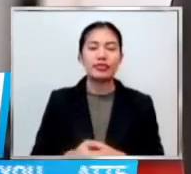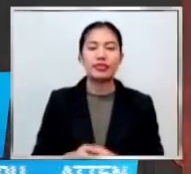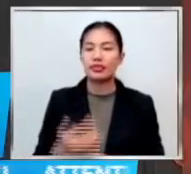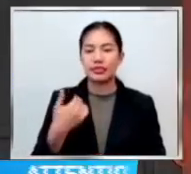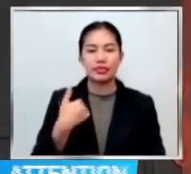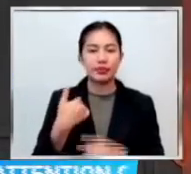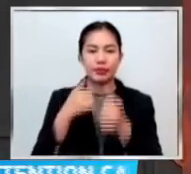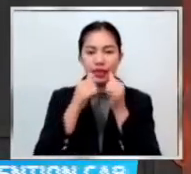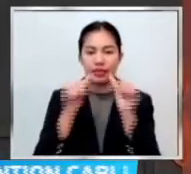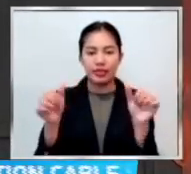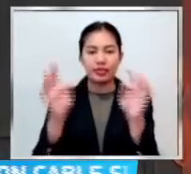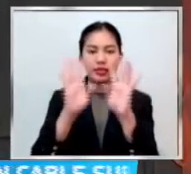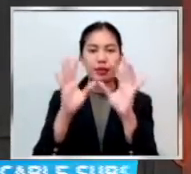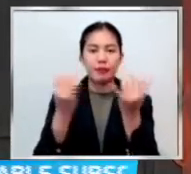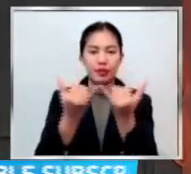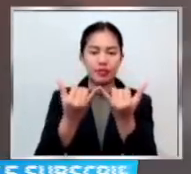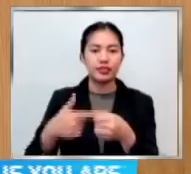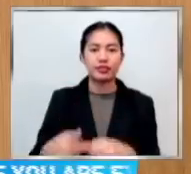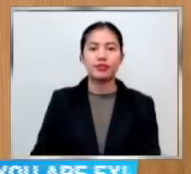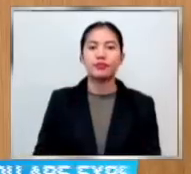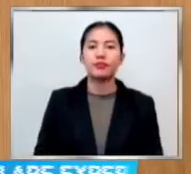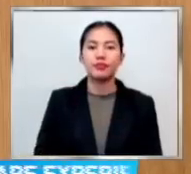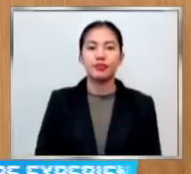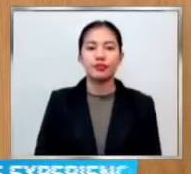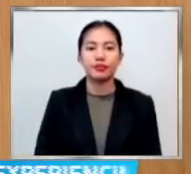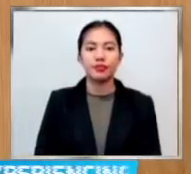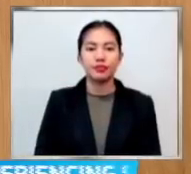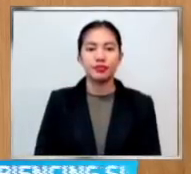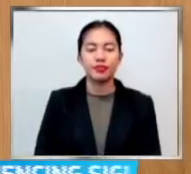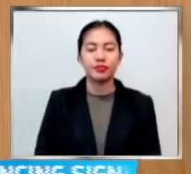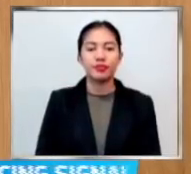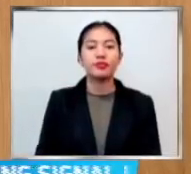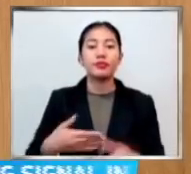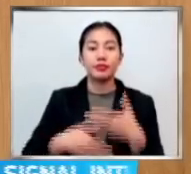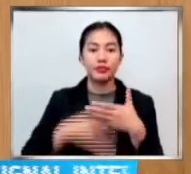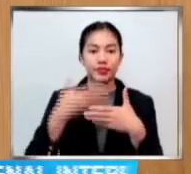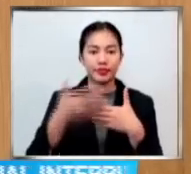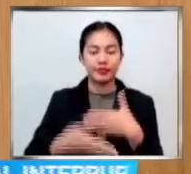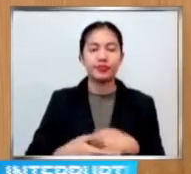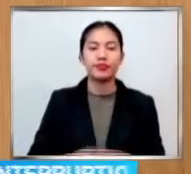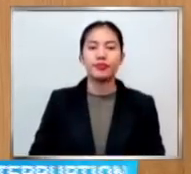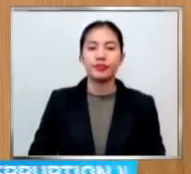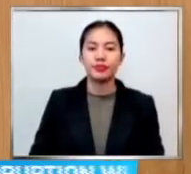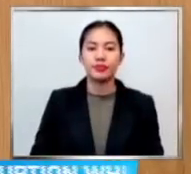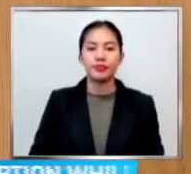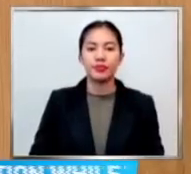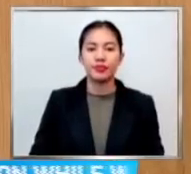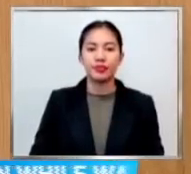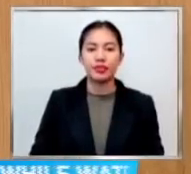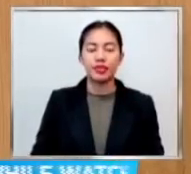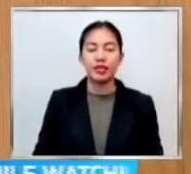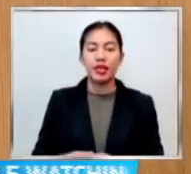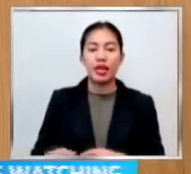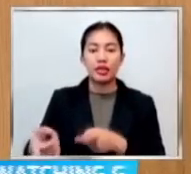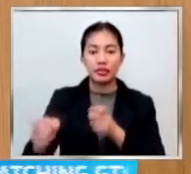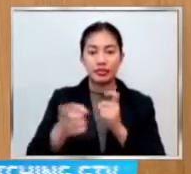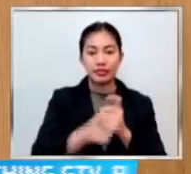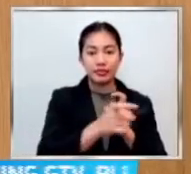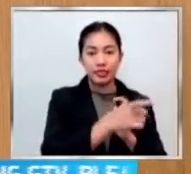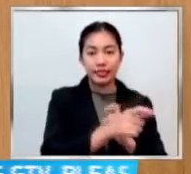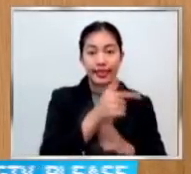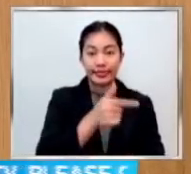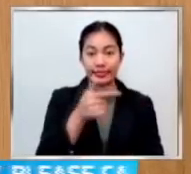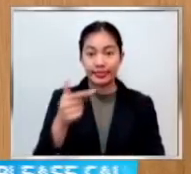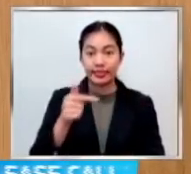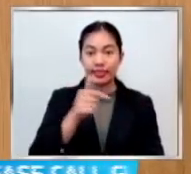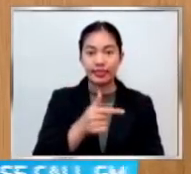mga kumpanya ng langis. Tigil muna ang paghuli ng galunggong sa Northern Palawan para makapagparami muli